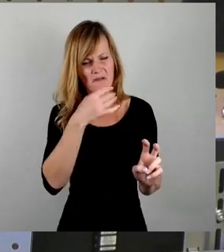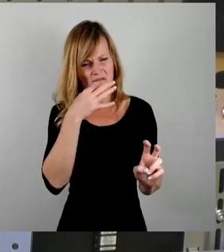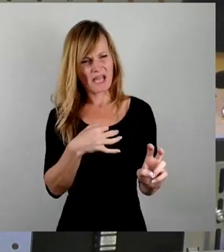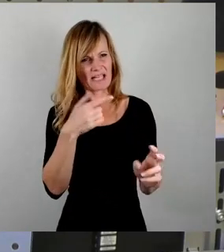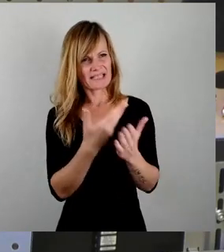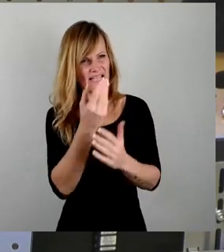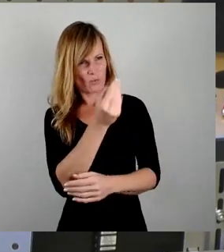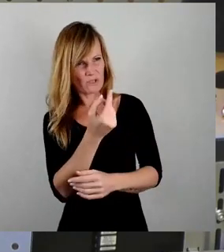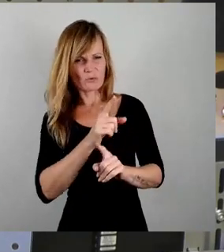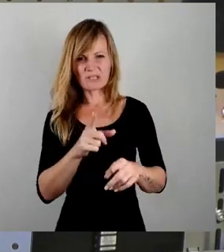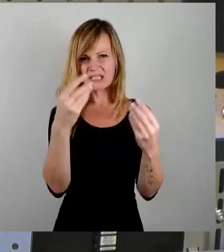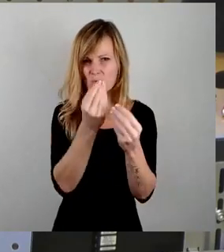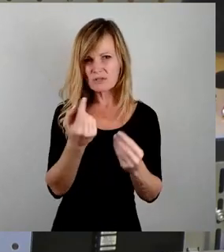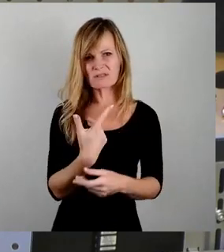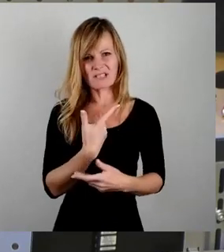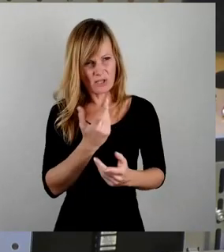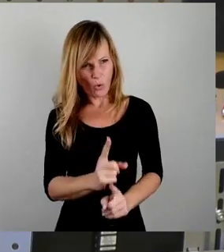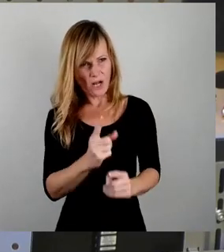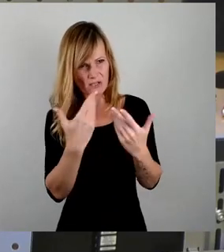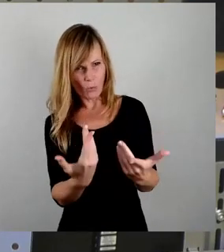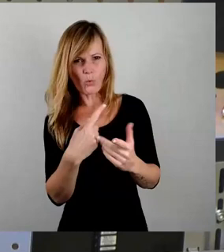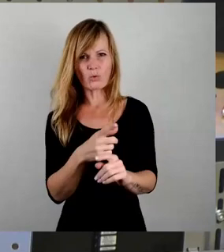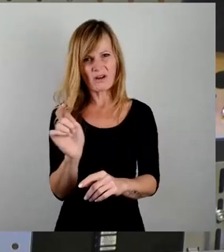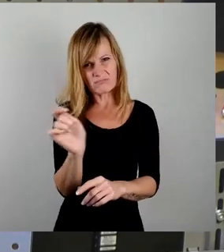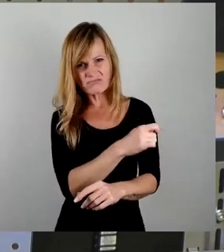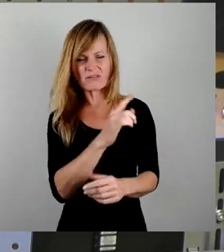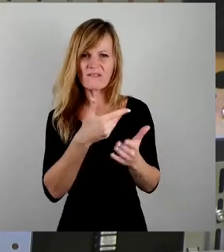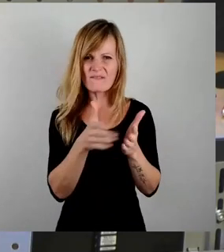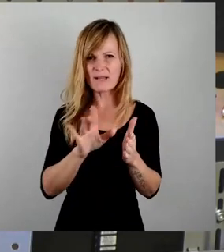gewollt? Also die drei Fragen. Wann